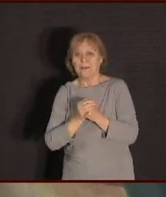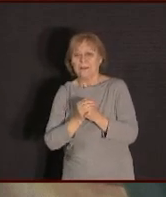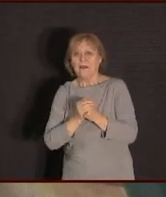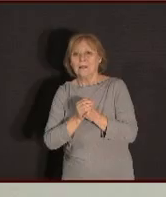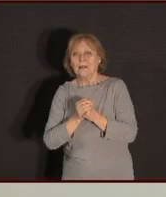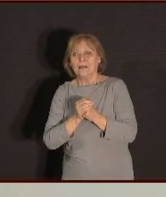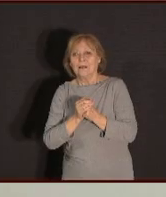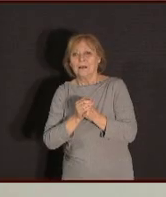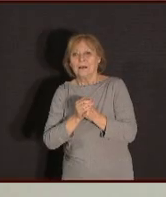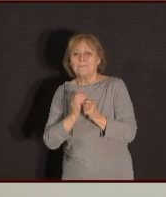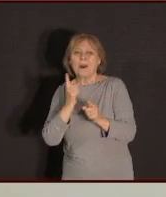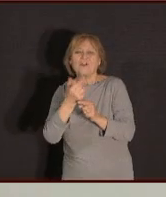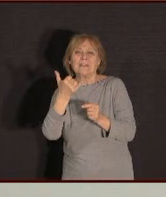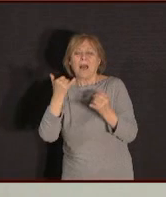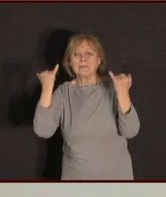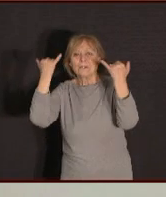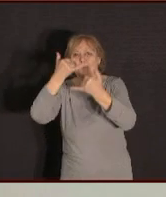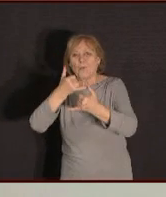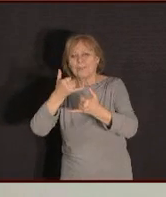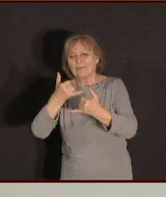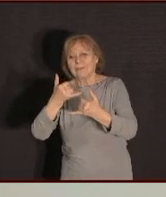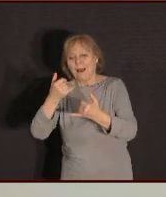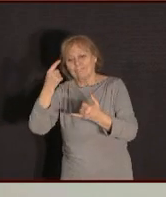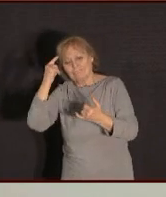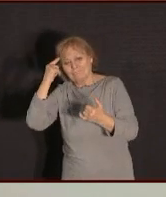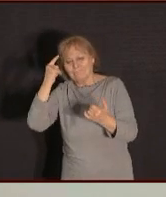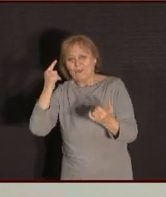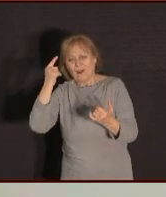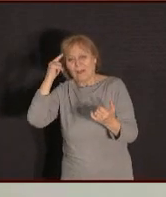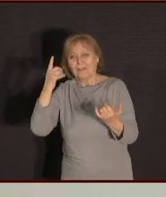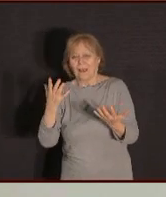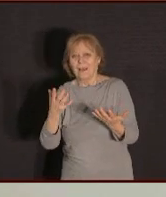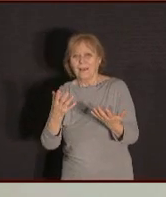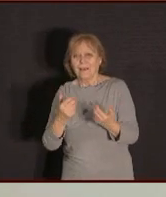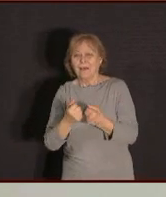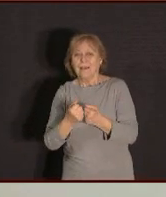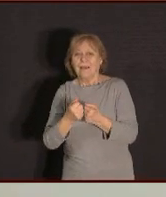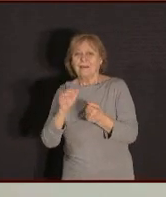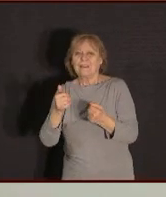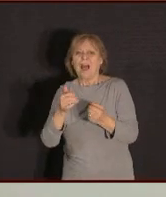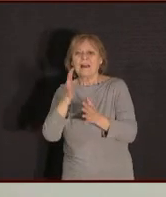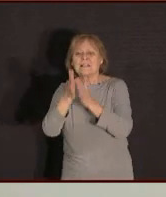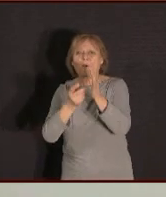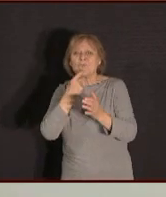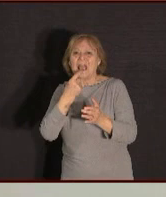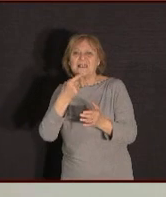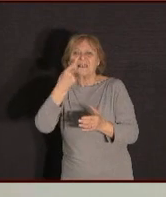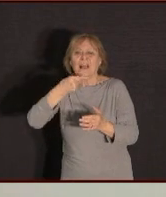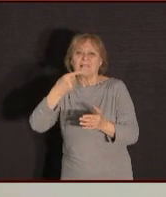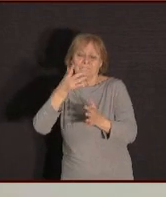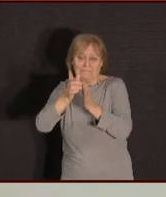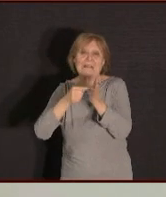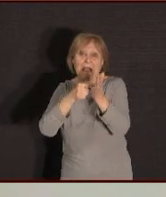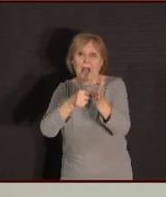Pa še ta neka zmotna, tudi včasih zmotno mišljenje, da se znakovni jezik govori